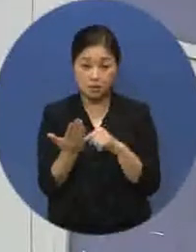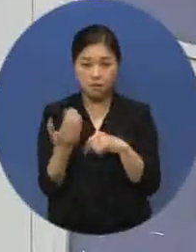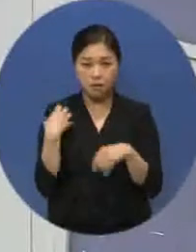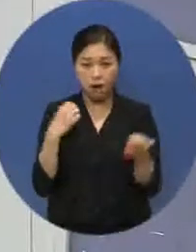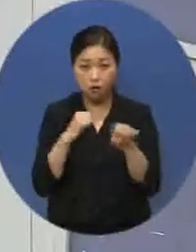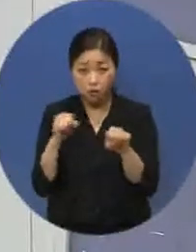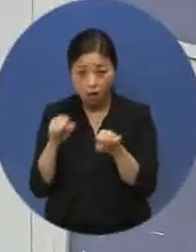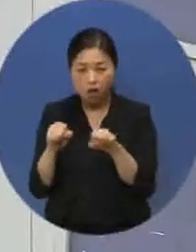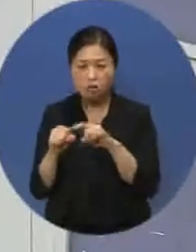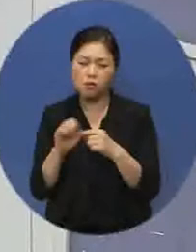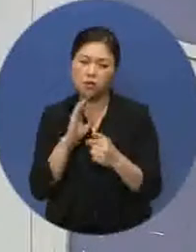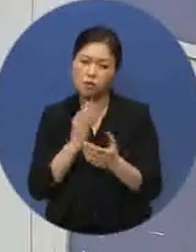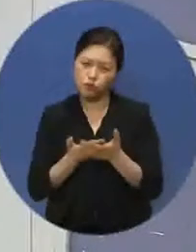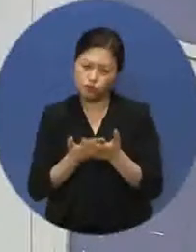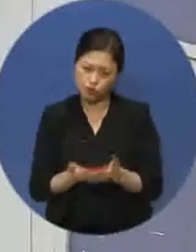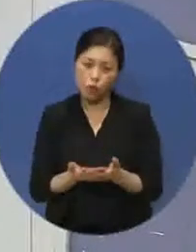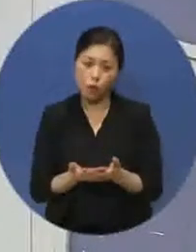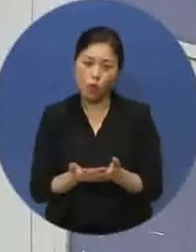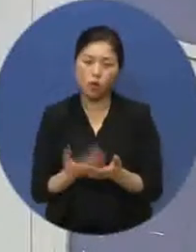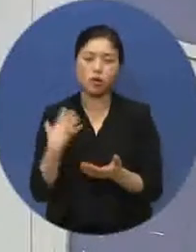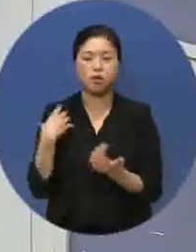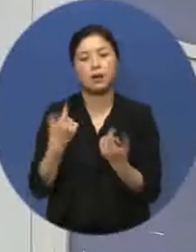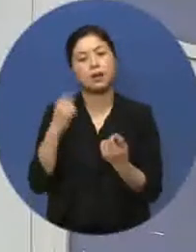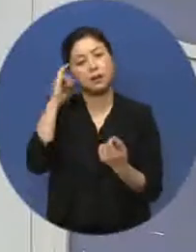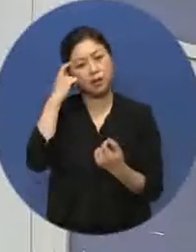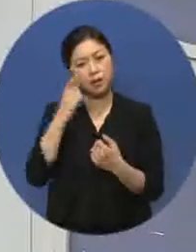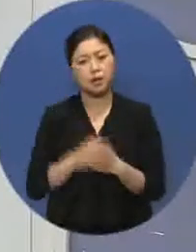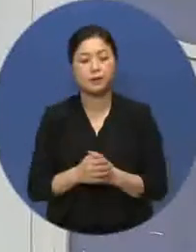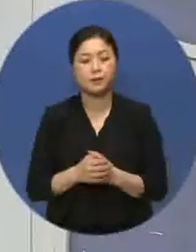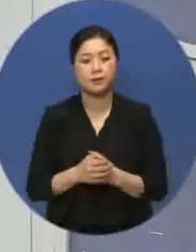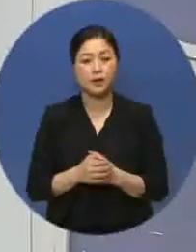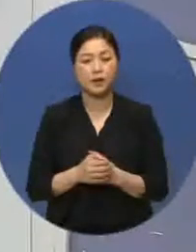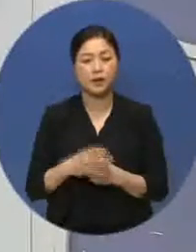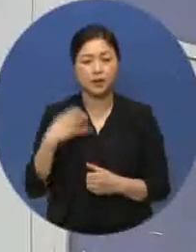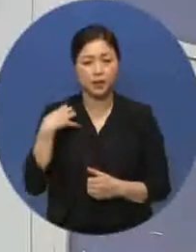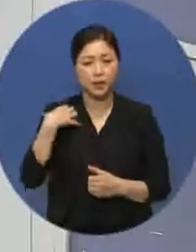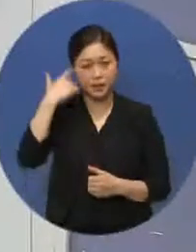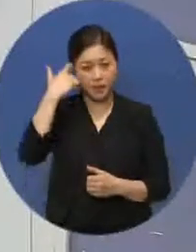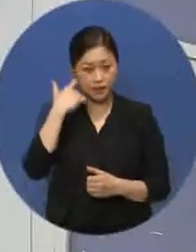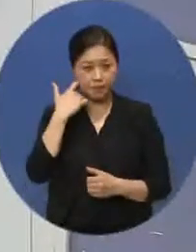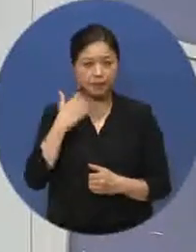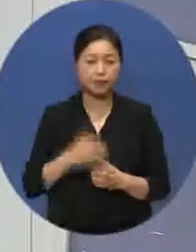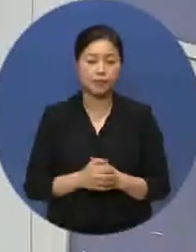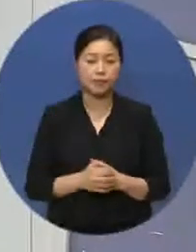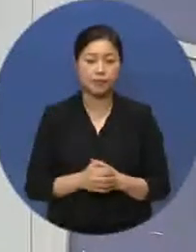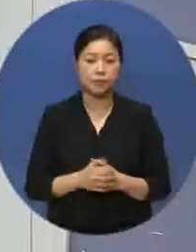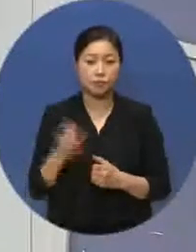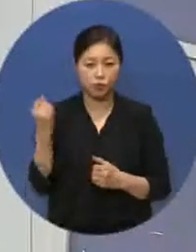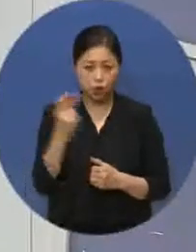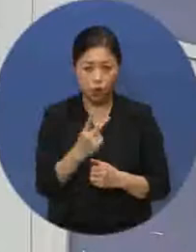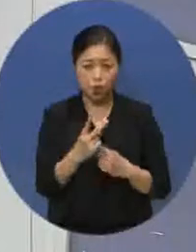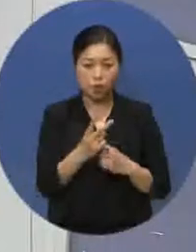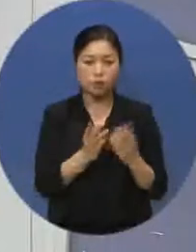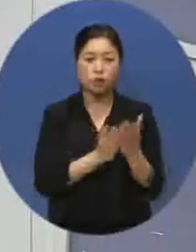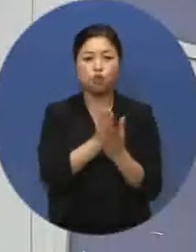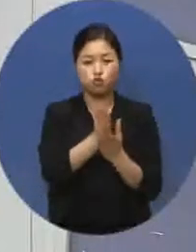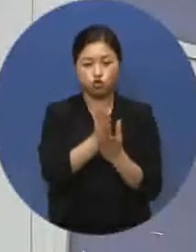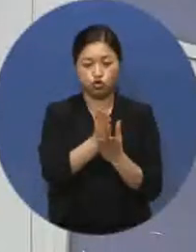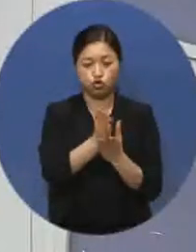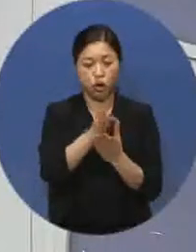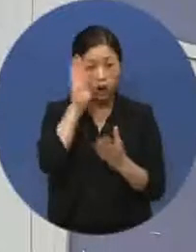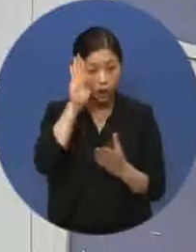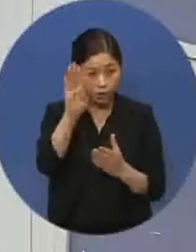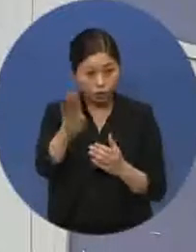수행한다는 것은 정말 소중한 역할이라고 생각합니다. 그래서 책임감, 그리고 무엇보다도 전문성,